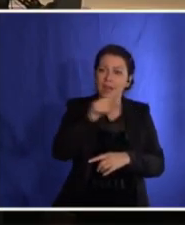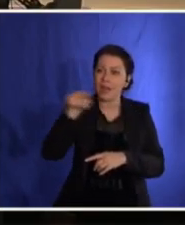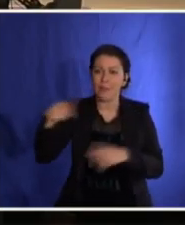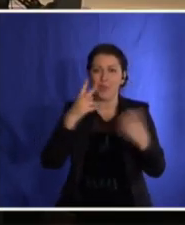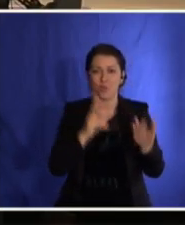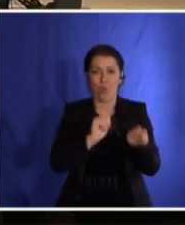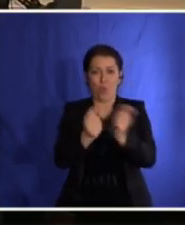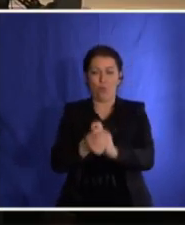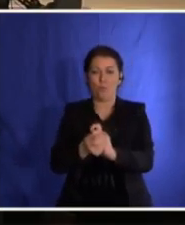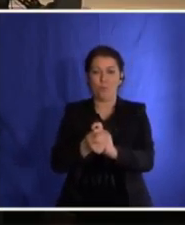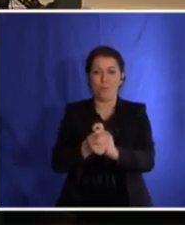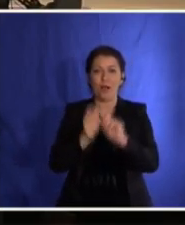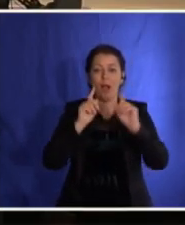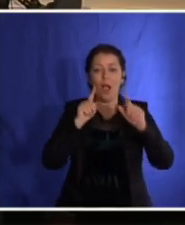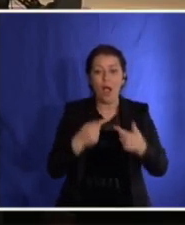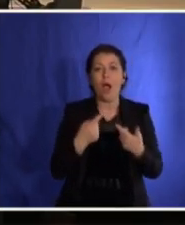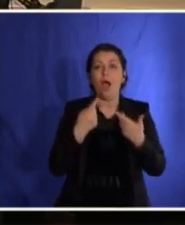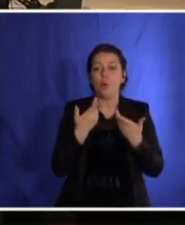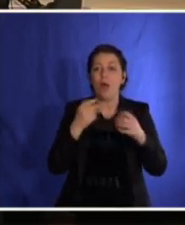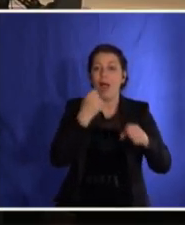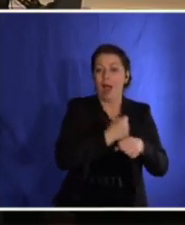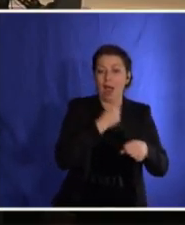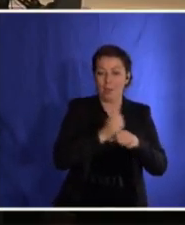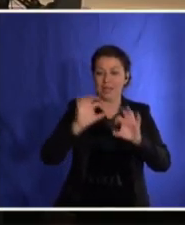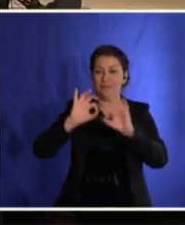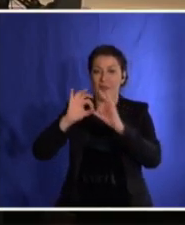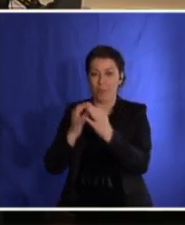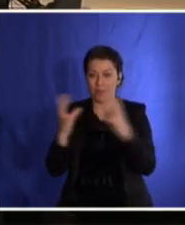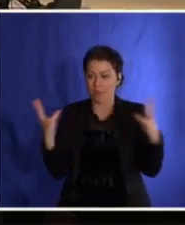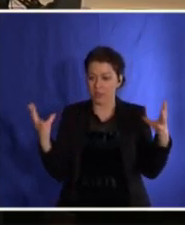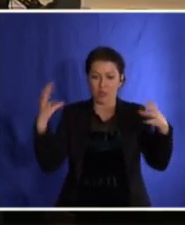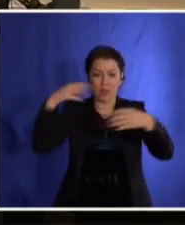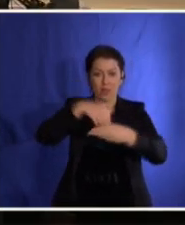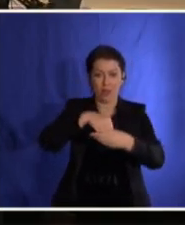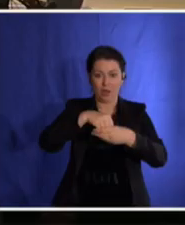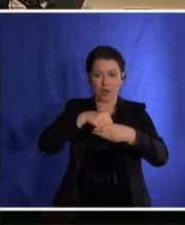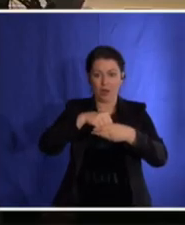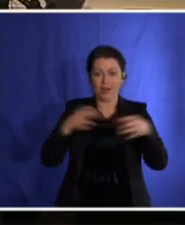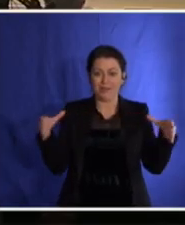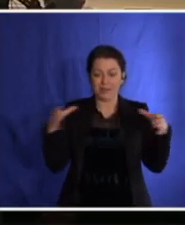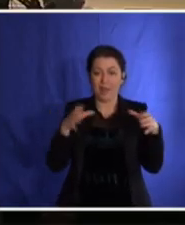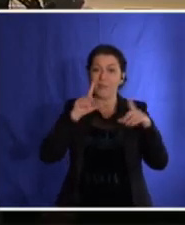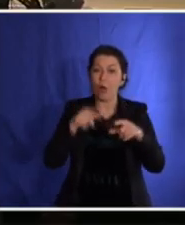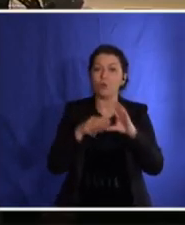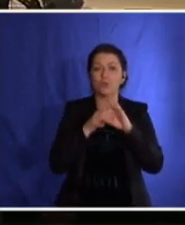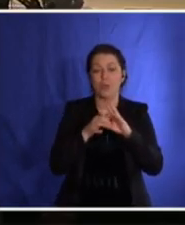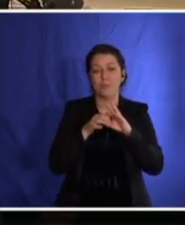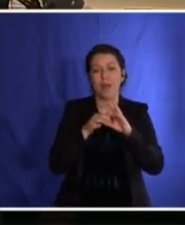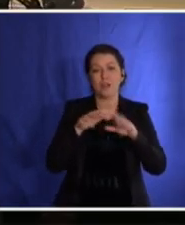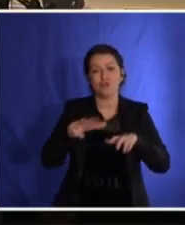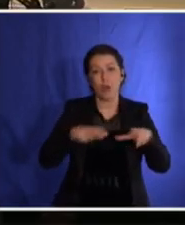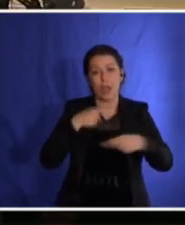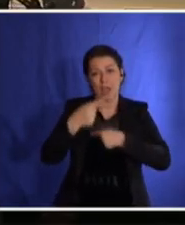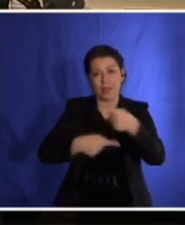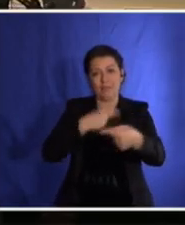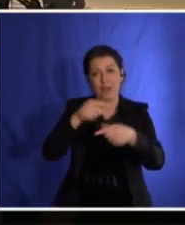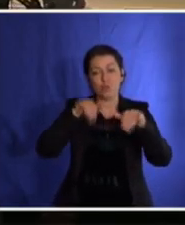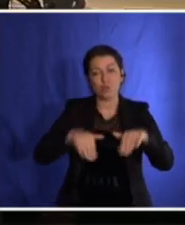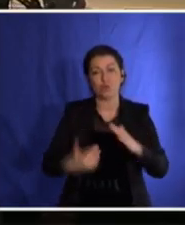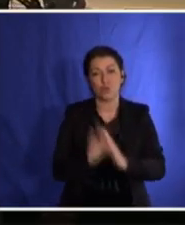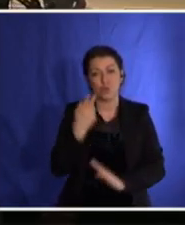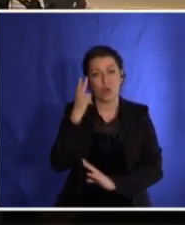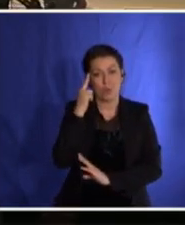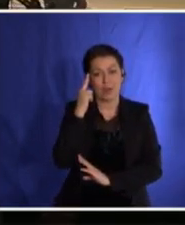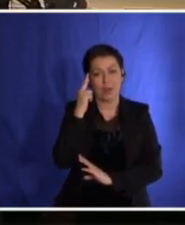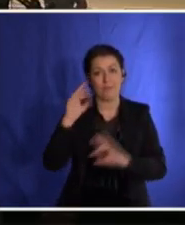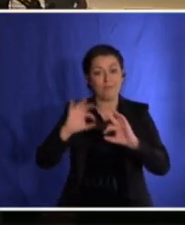wir brauchen, wenn wir Arbeit und Familie als Gesamtes sehen, auch eine Überlegung zur neuen Steuerentwicklung. Familiensteuer.